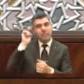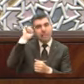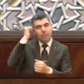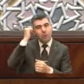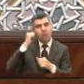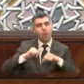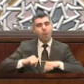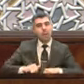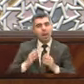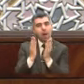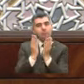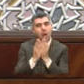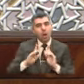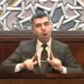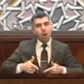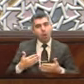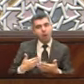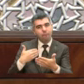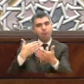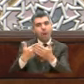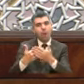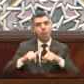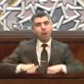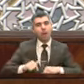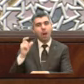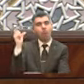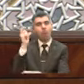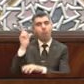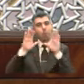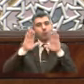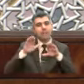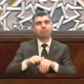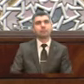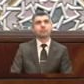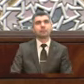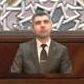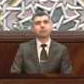العالي والبحث العلمي، وأخيرا قطاع الأوقاف والشؤون الإسلامية.